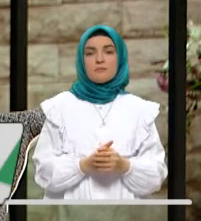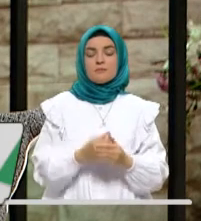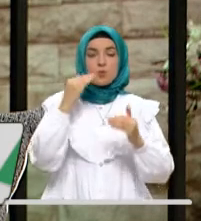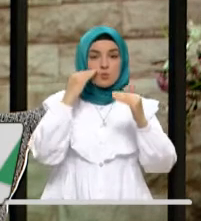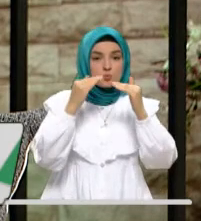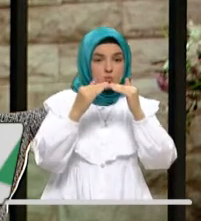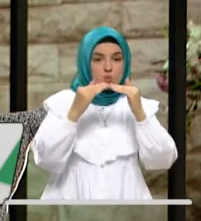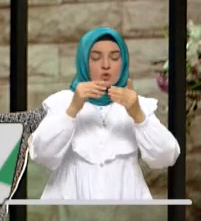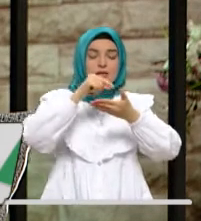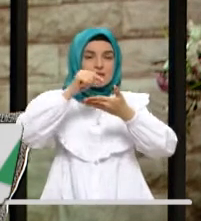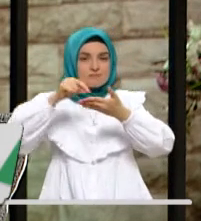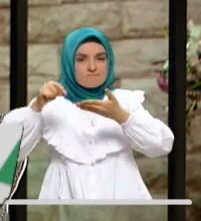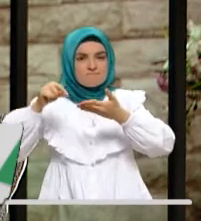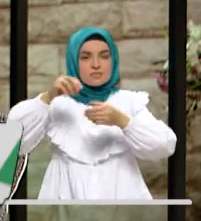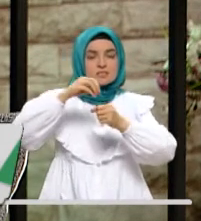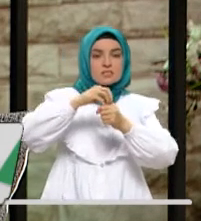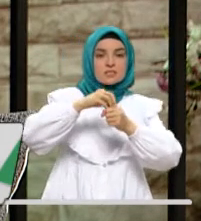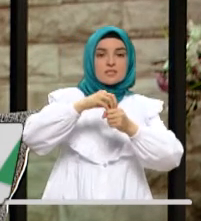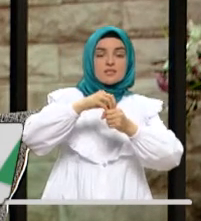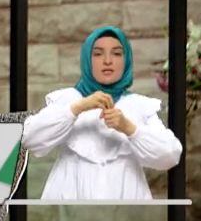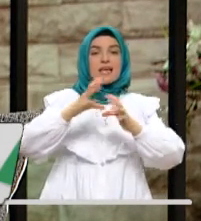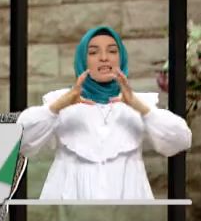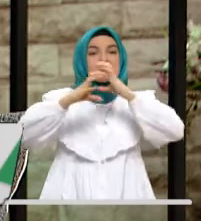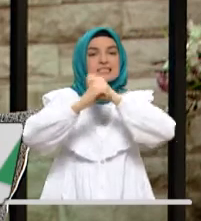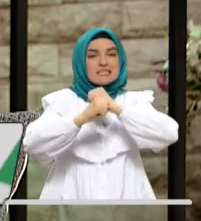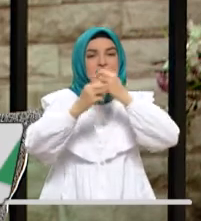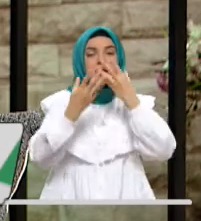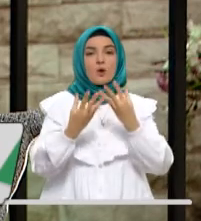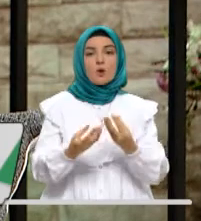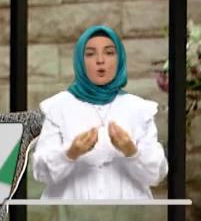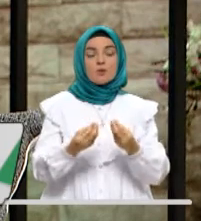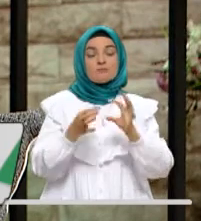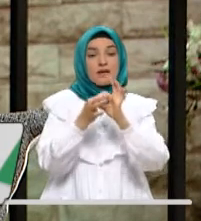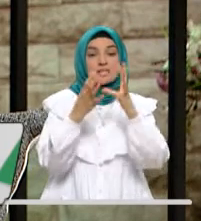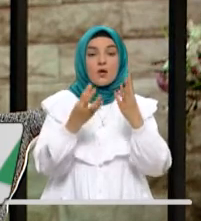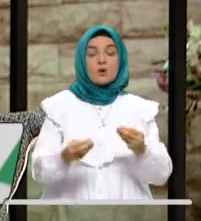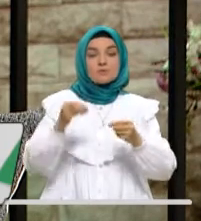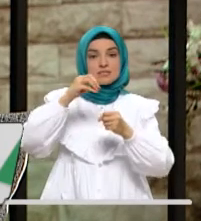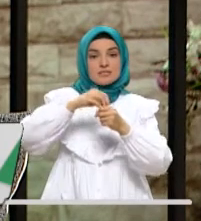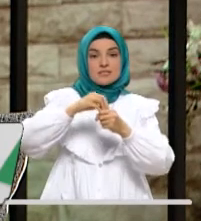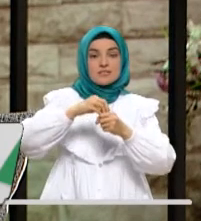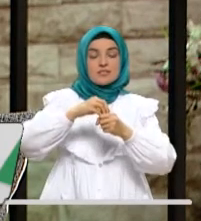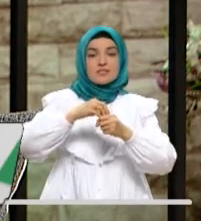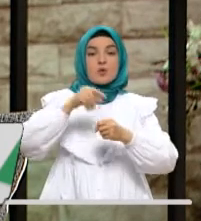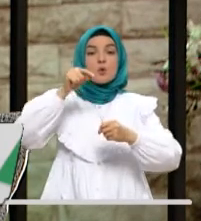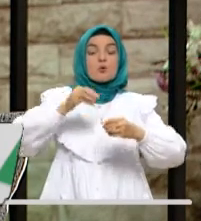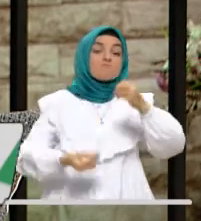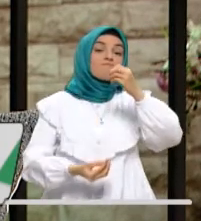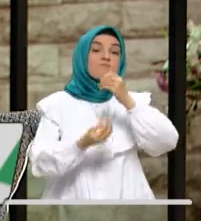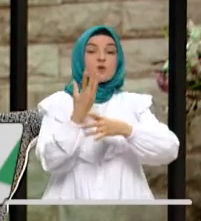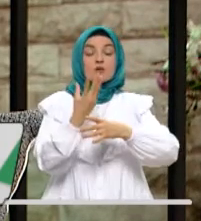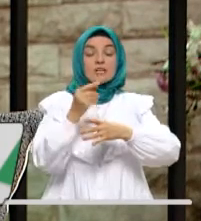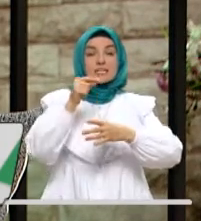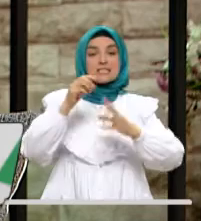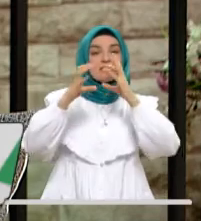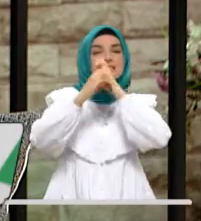uyarlanabildiği için daha gizlilik esasına bağlı kalmak için yani üreticinin formül gizliliğini